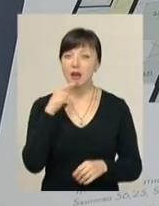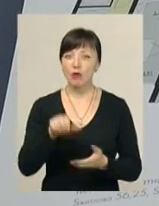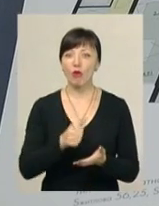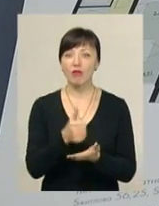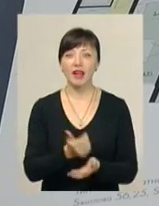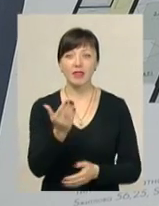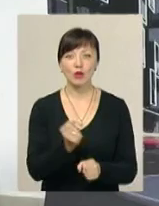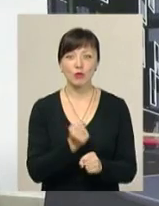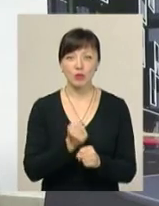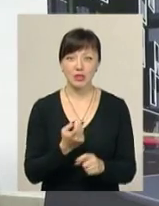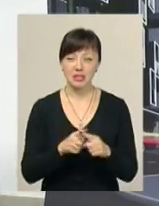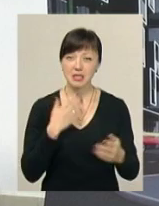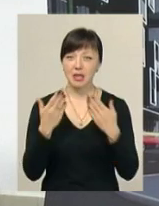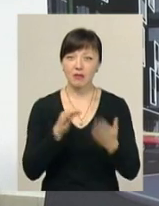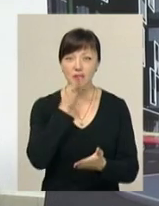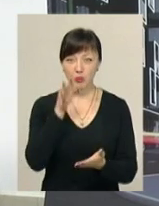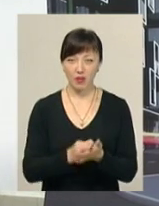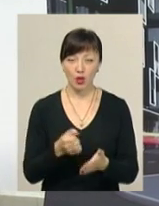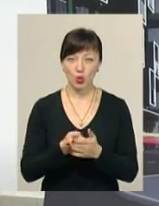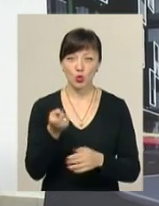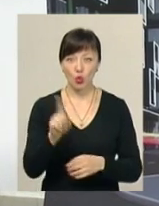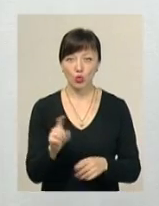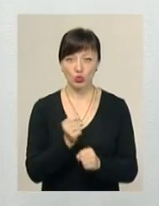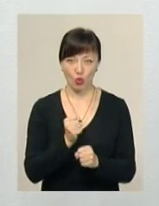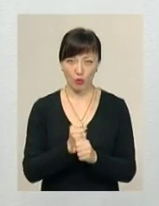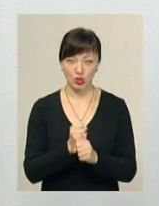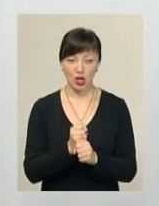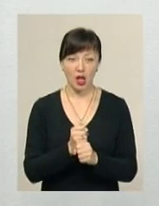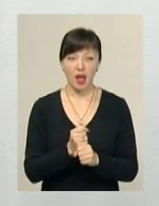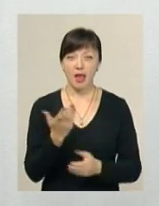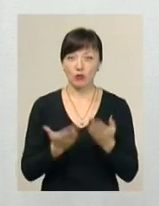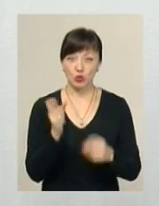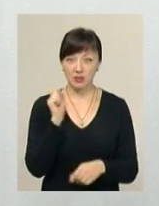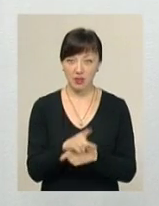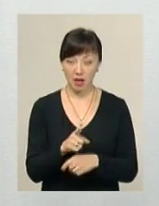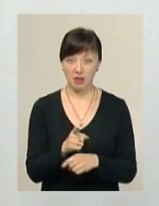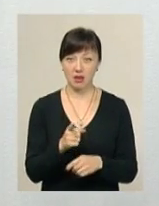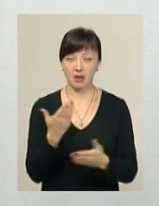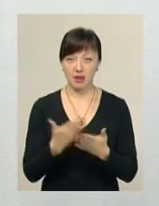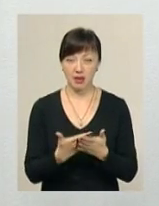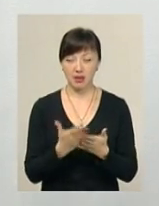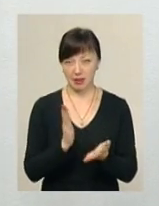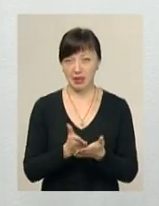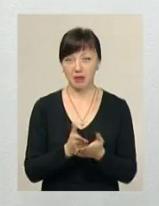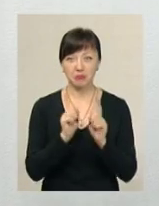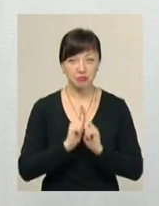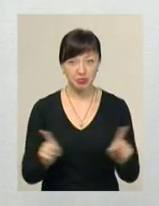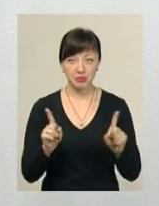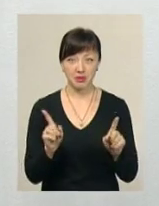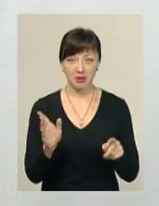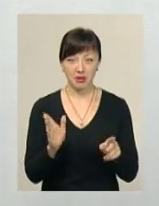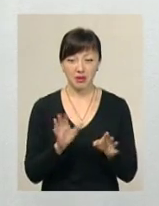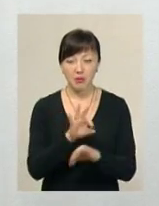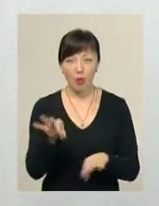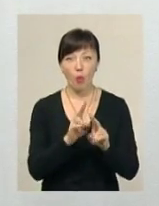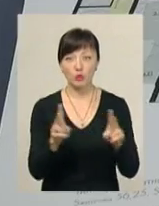їхній роботі – це ставитись відповідально до того, що робиш. Якщо стоїть задача зробити якусь там неповторну річ, якщо вона